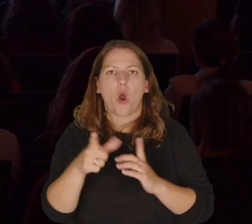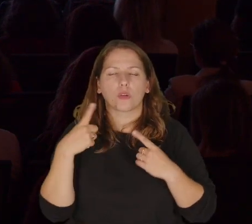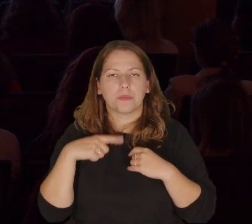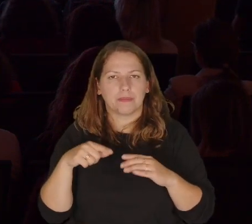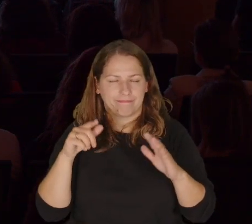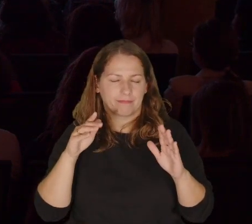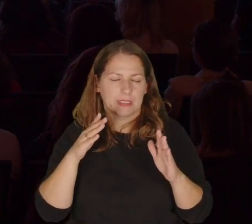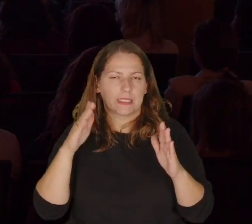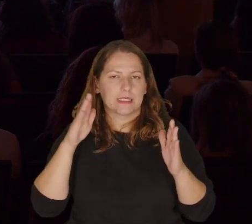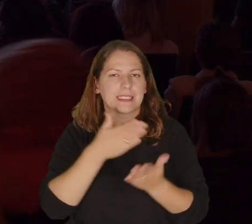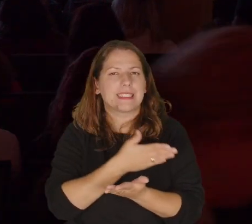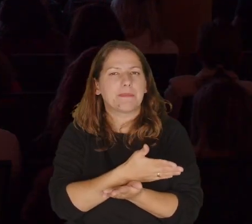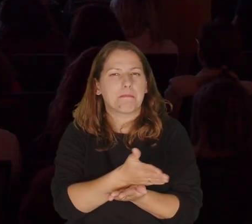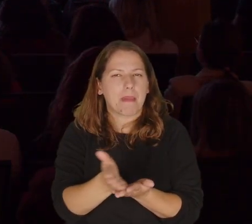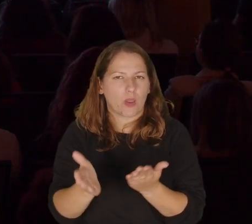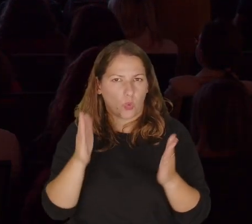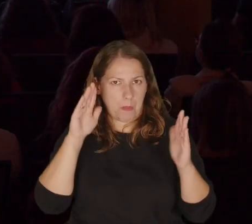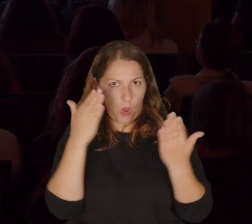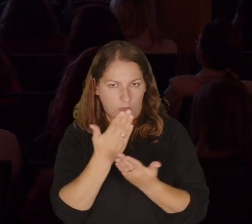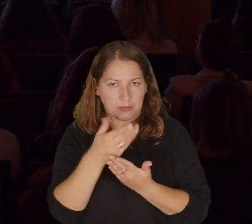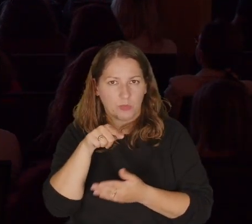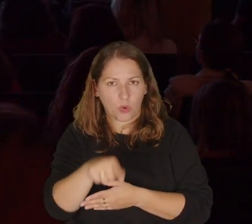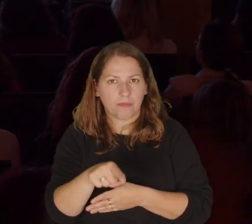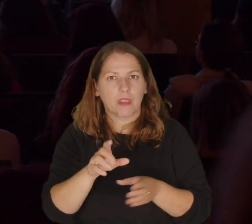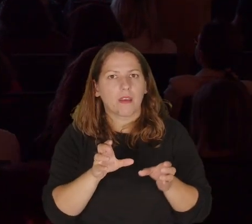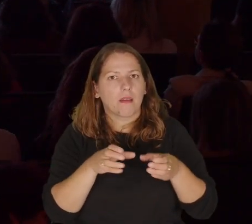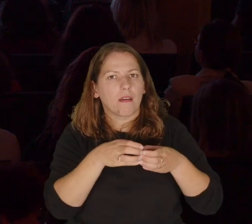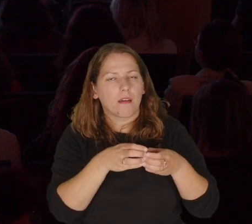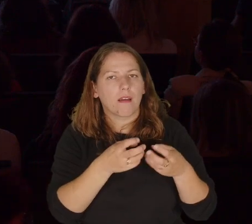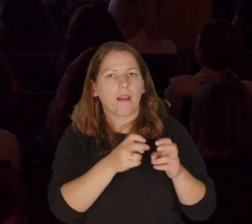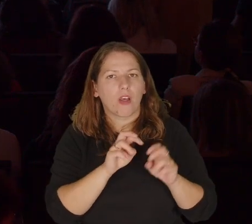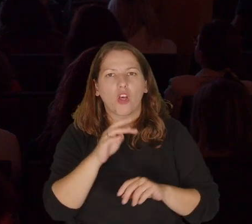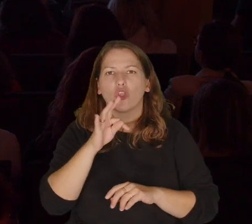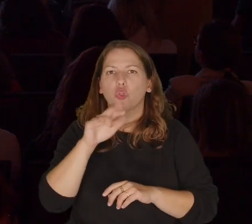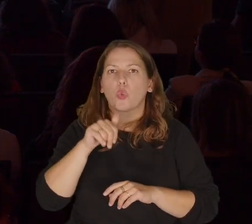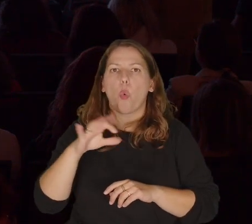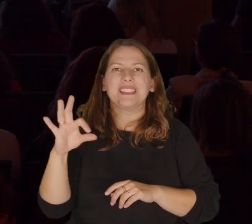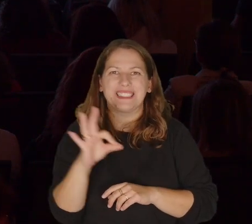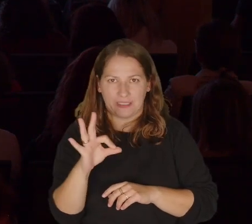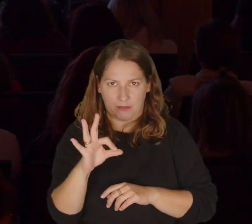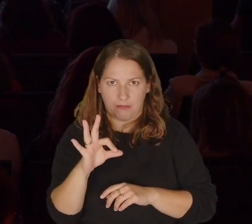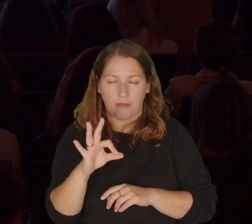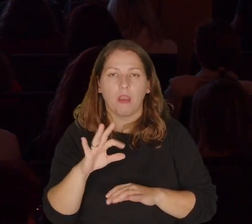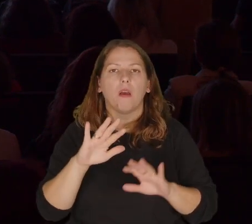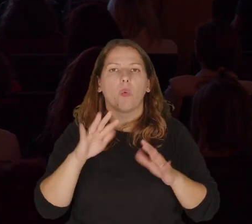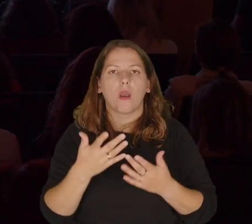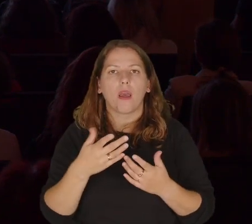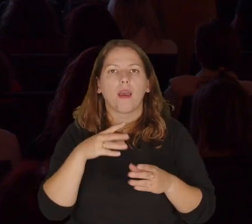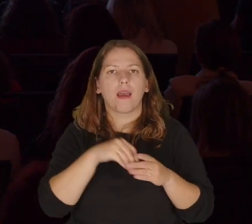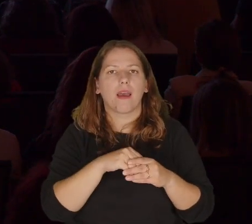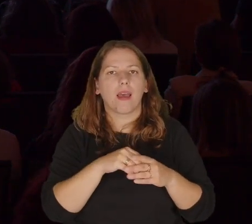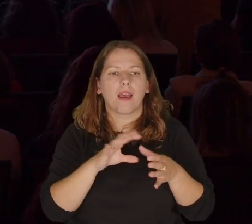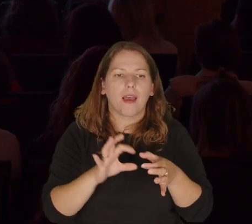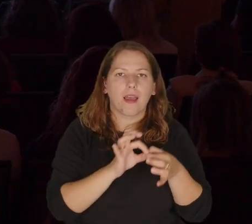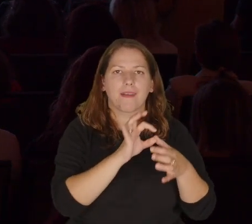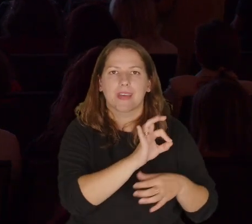spektrum autyzmu grupy TUS-owe, treningu umiejętności społecznych, oparte między innymi o ich